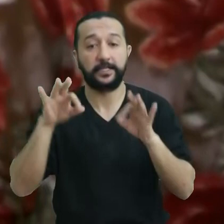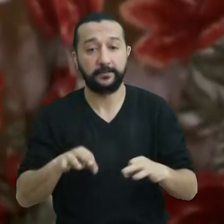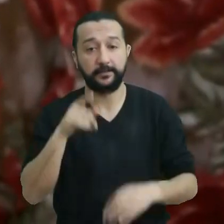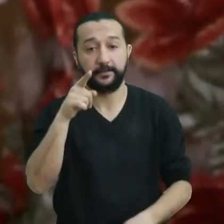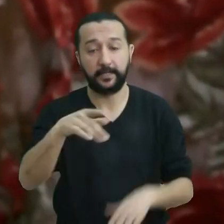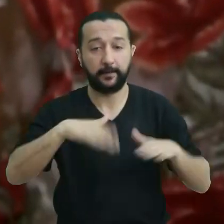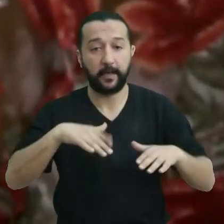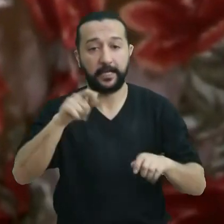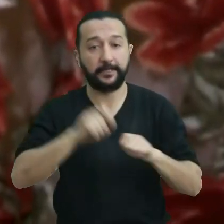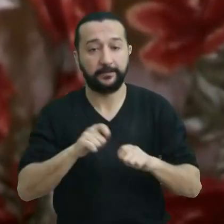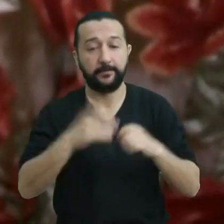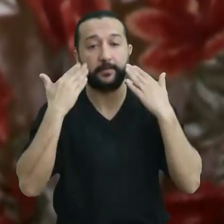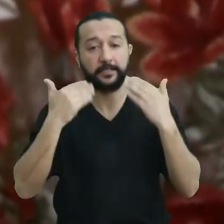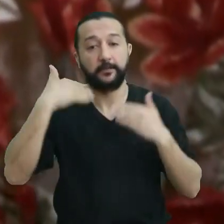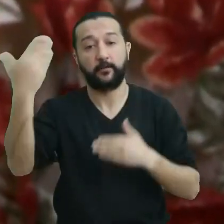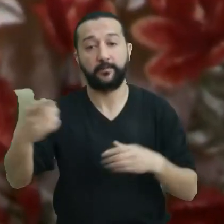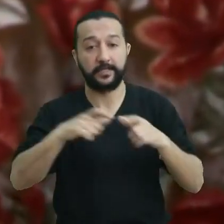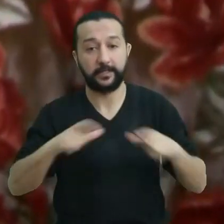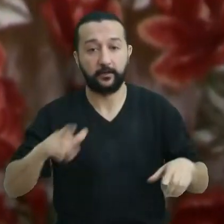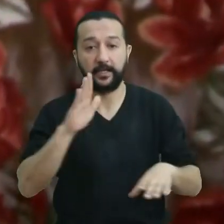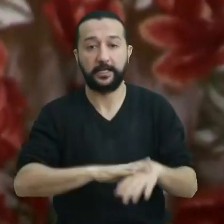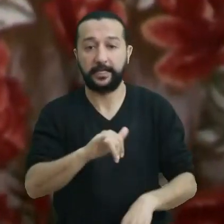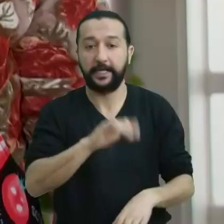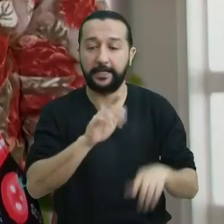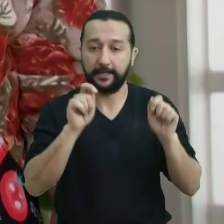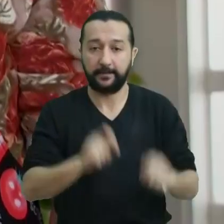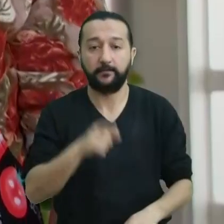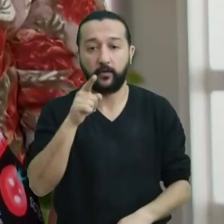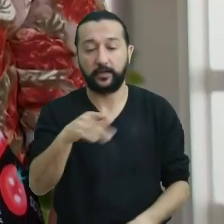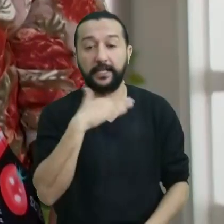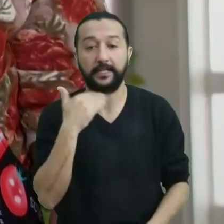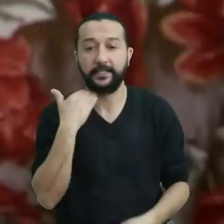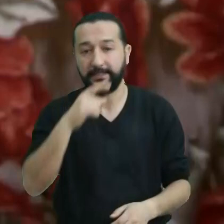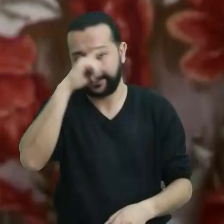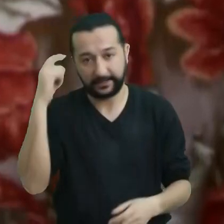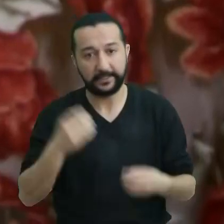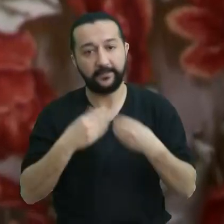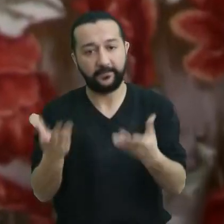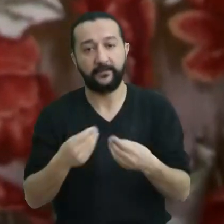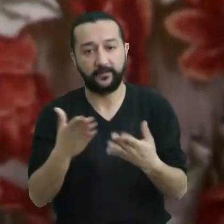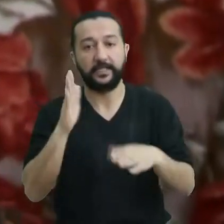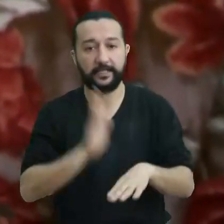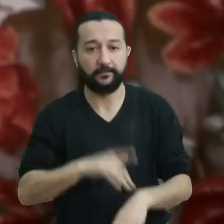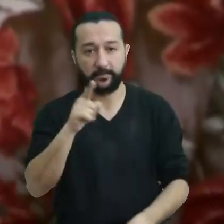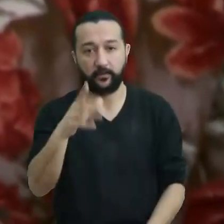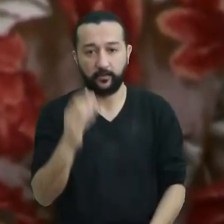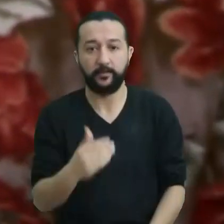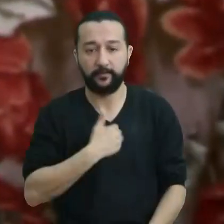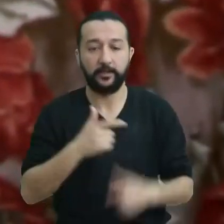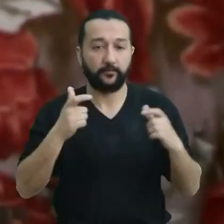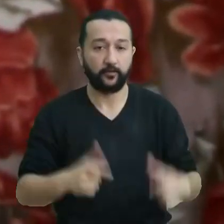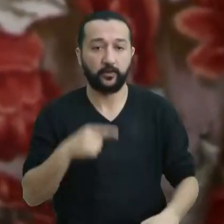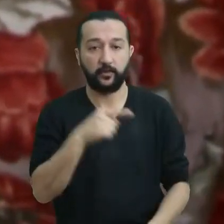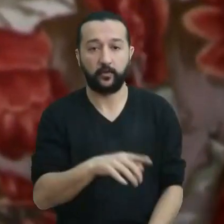Şimdi sen mangalı bahçede öbür salona yakın bir yere koy. Oradan etleri sıcak sıcak taze taze servis yaparsın. Ben